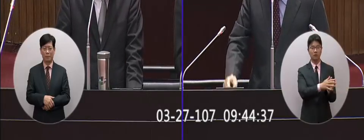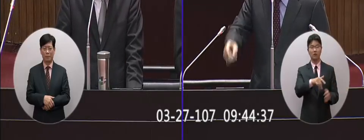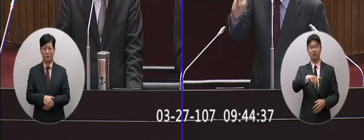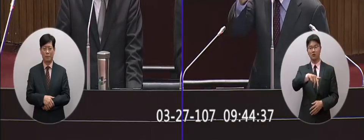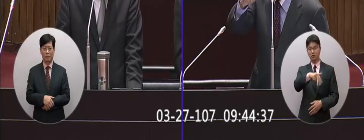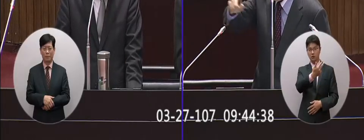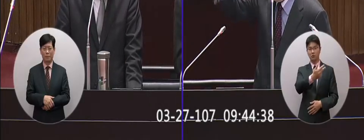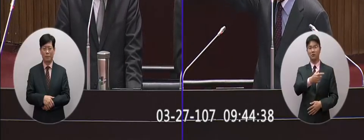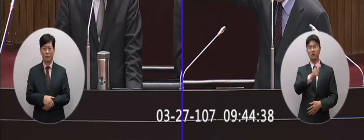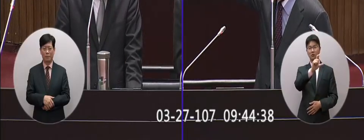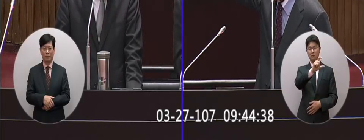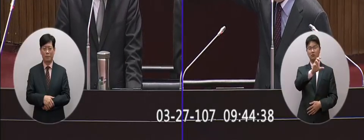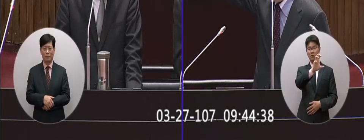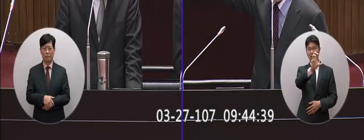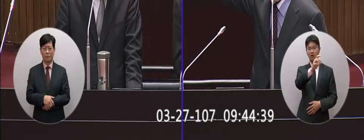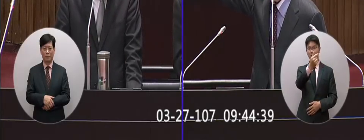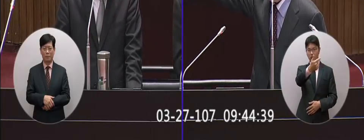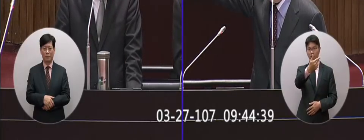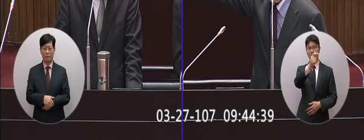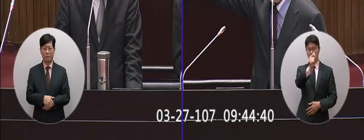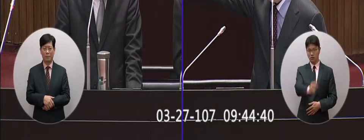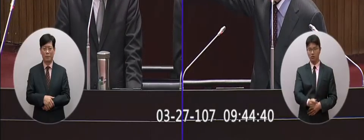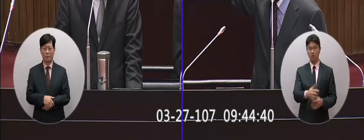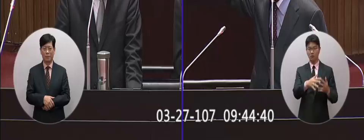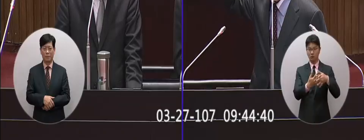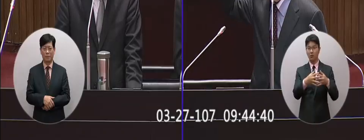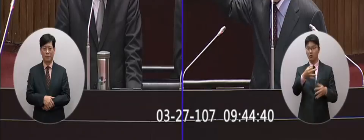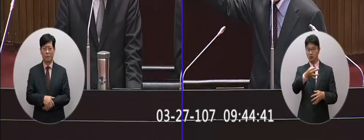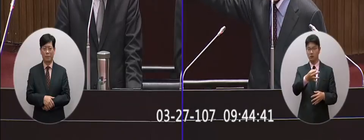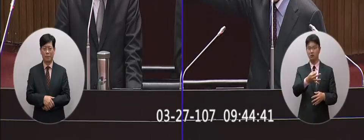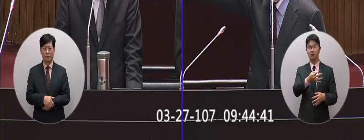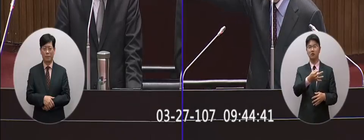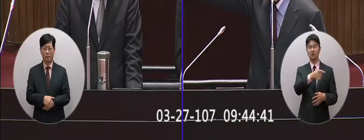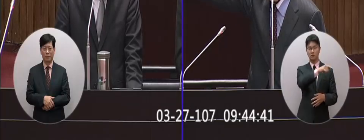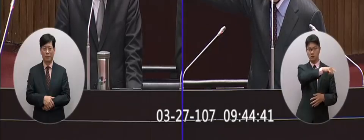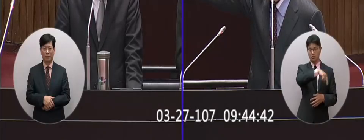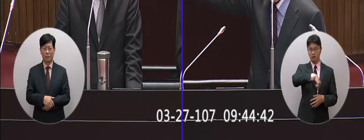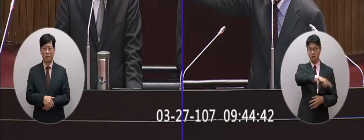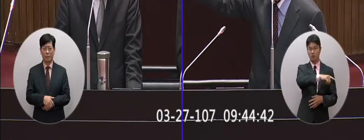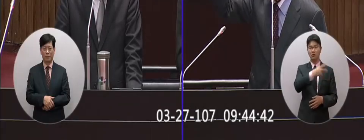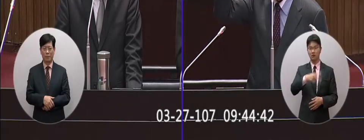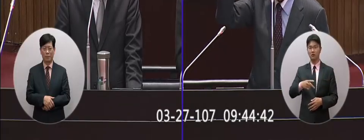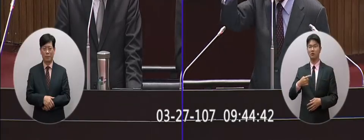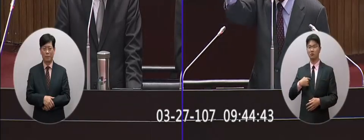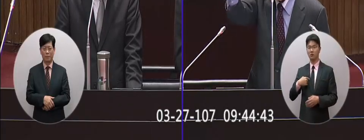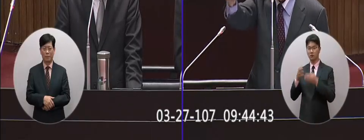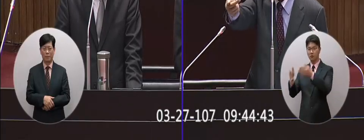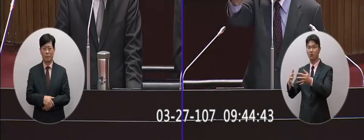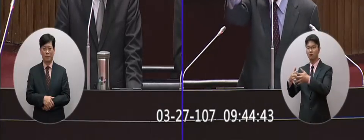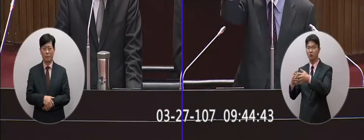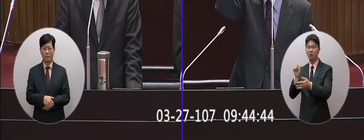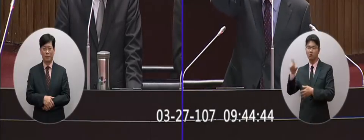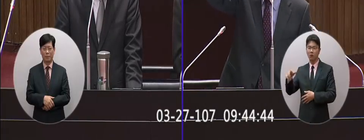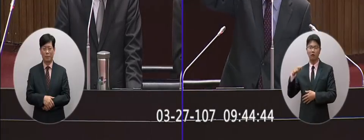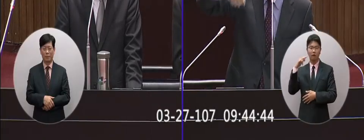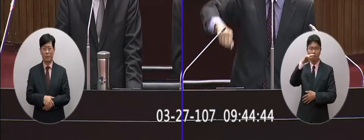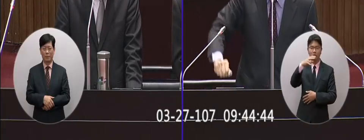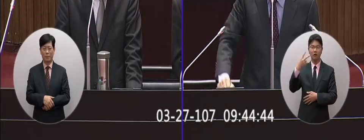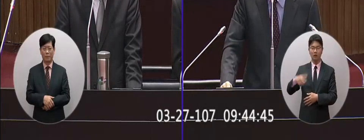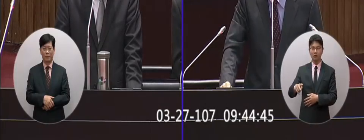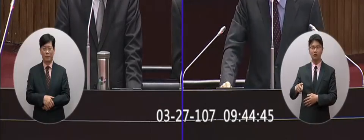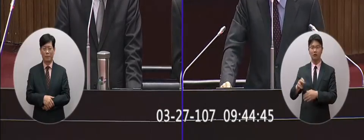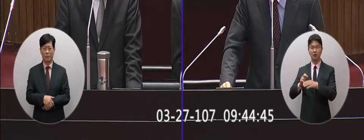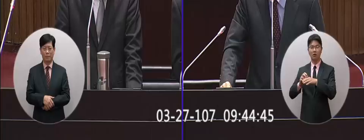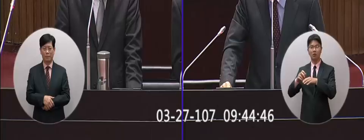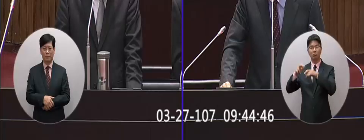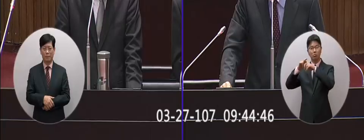786亿美金，你786亿美金。去跟我美国买飞机、买飞弹来对付我中国